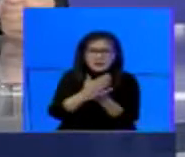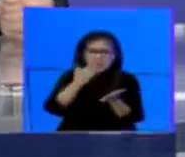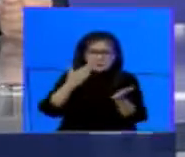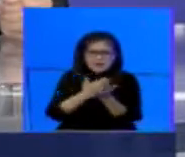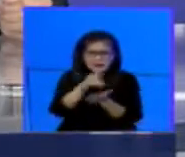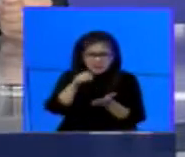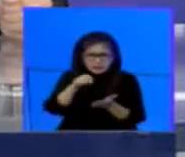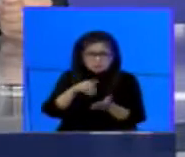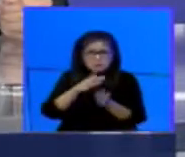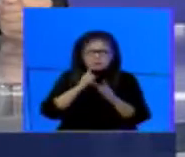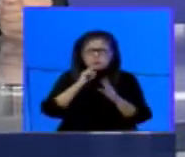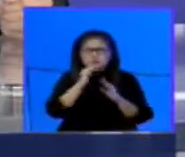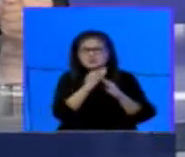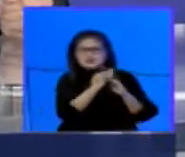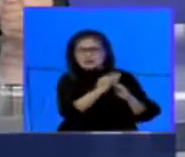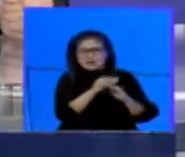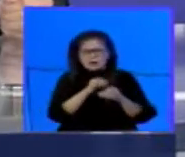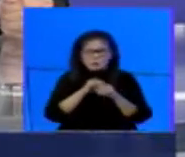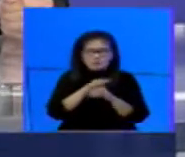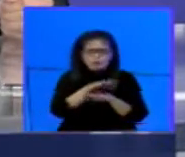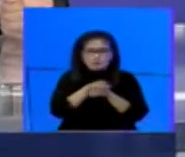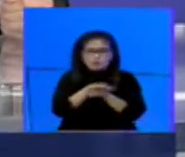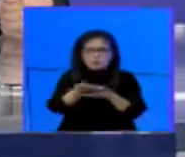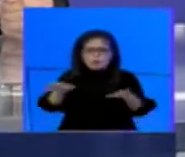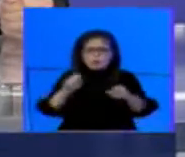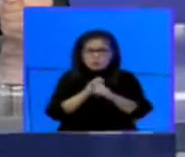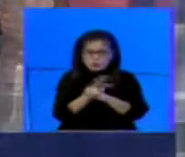mencegah perluasan wabah covert